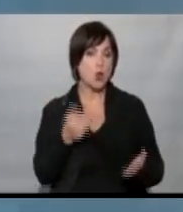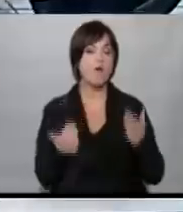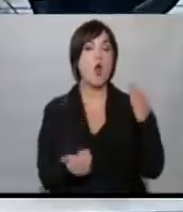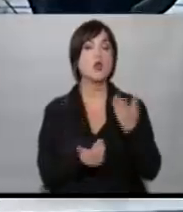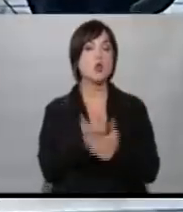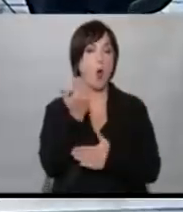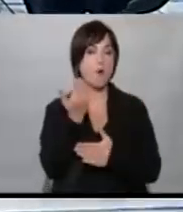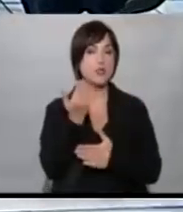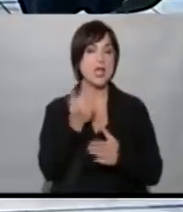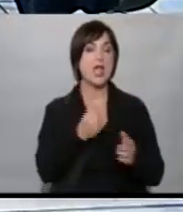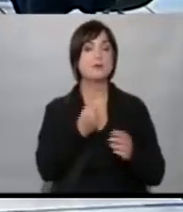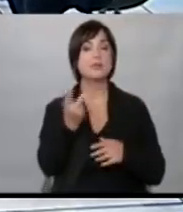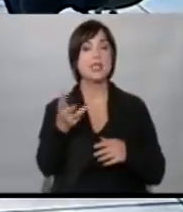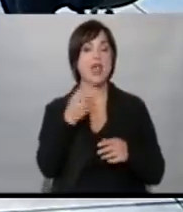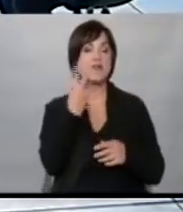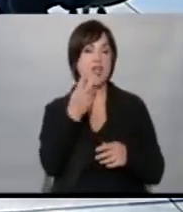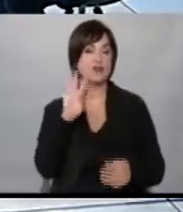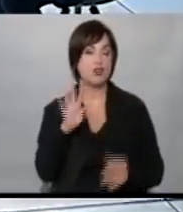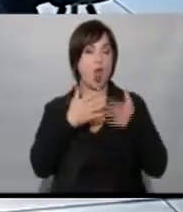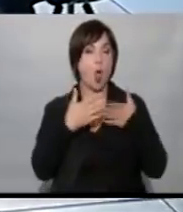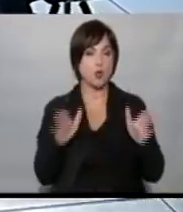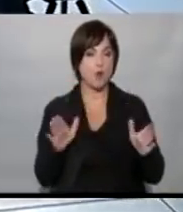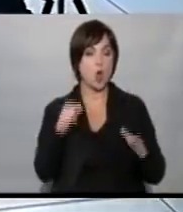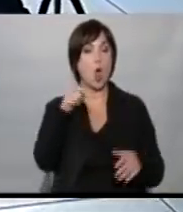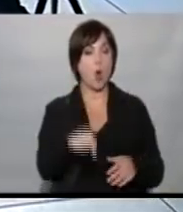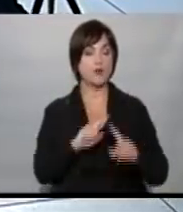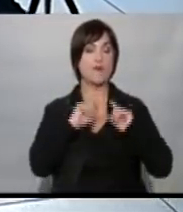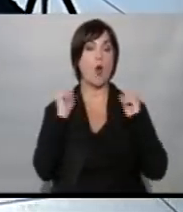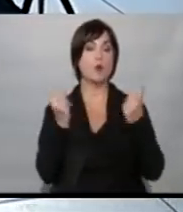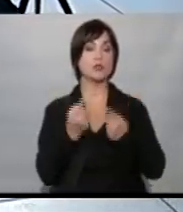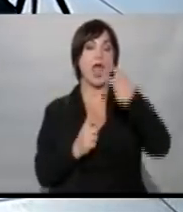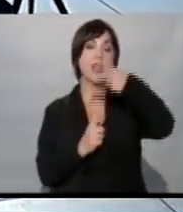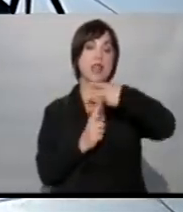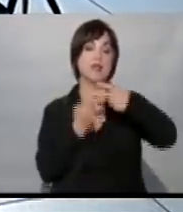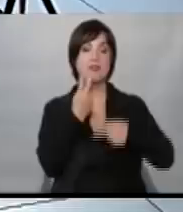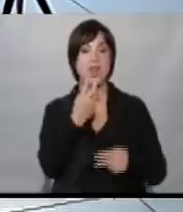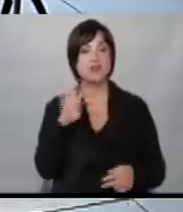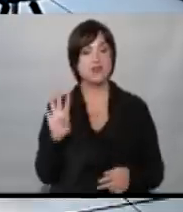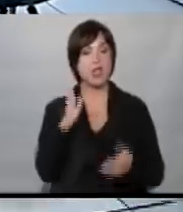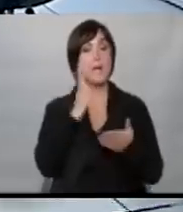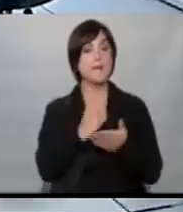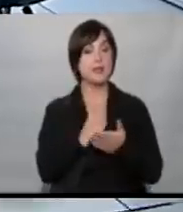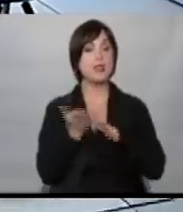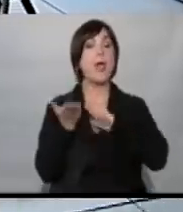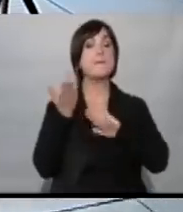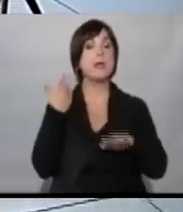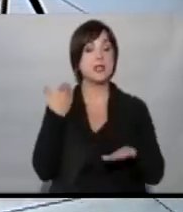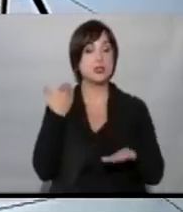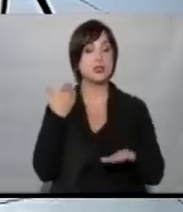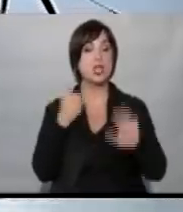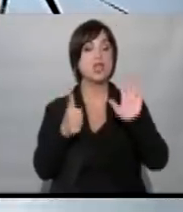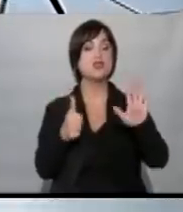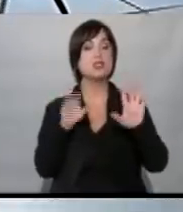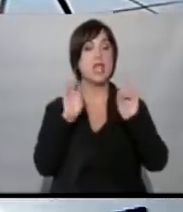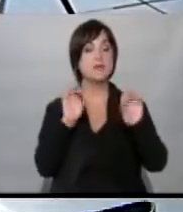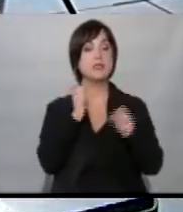новата сезона на 24 отворено, овде во просториите на телевизија 24, бидејќи предходните 6